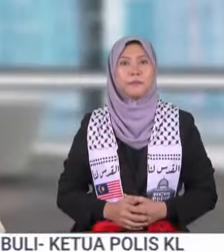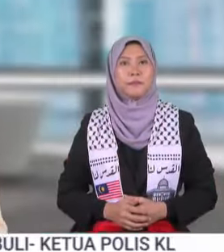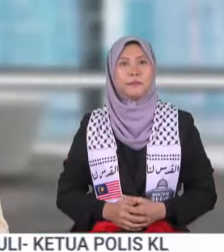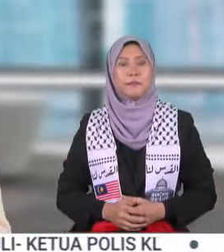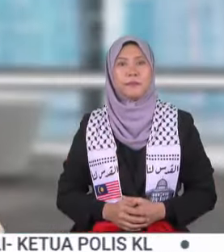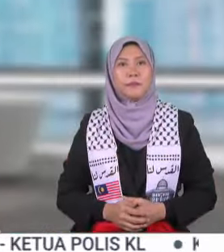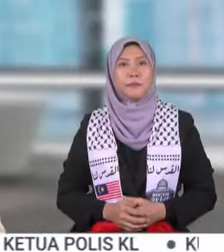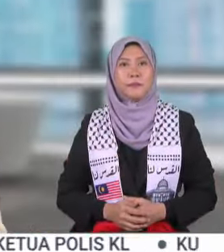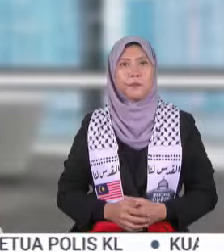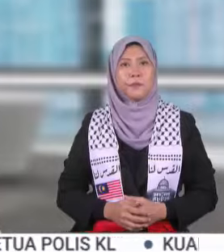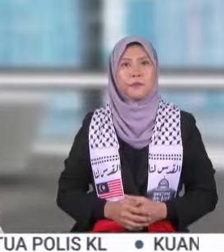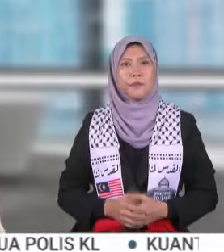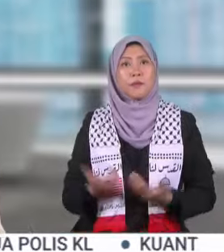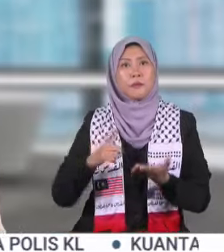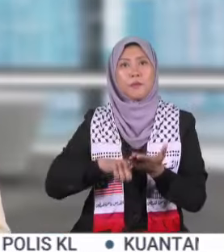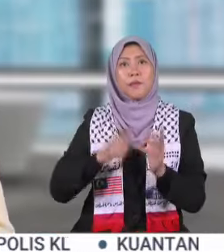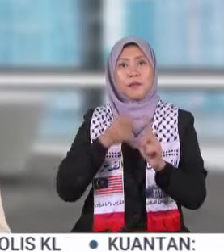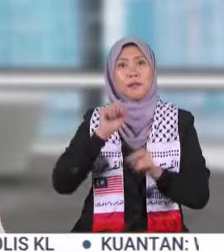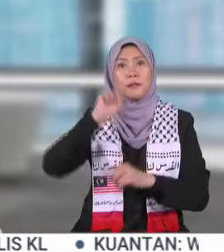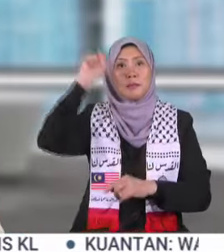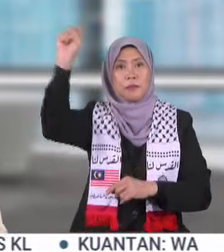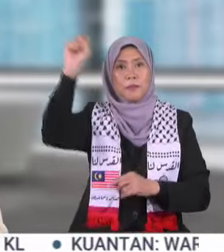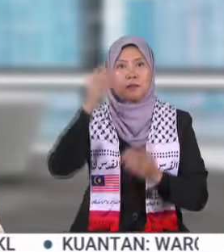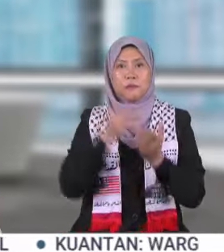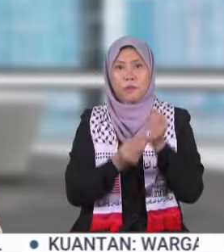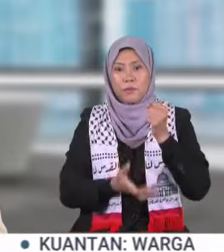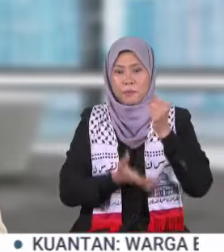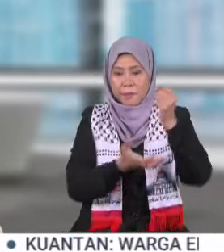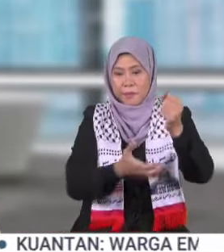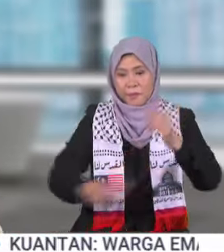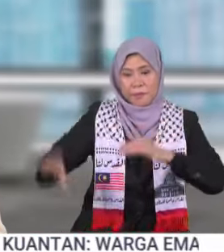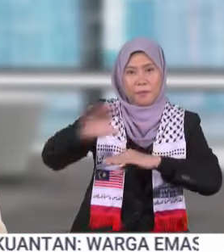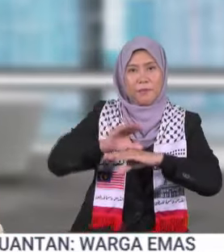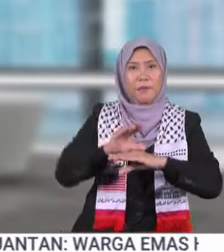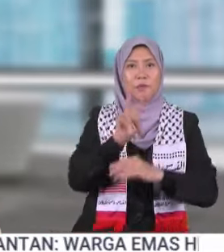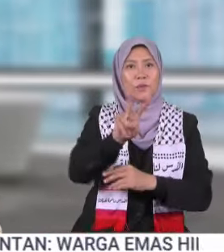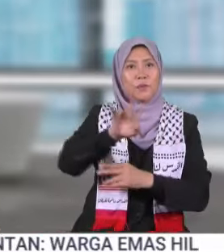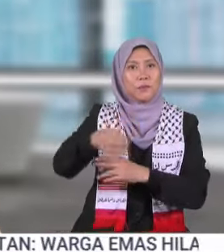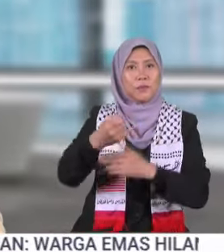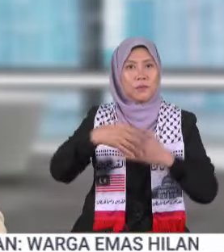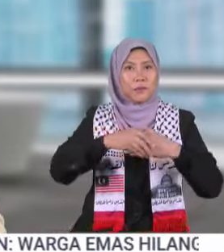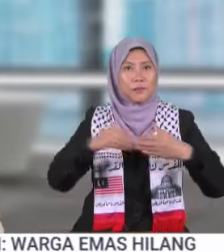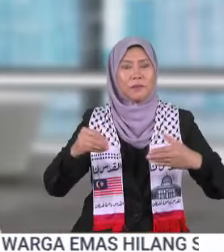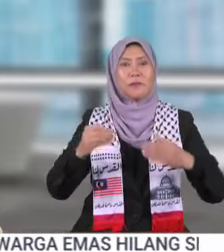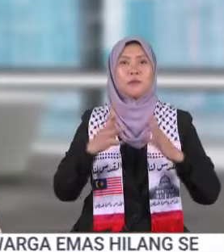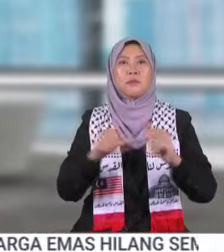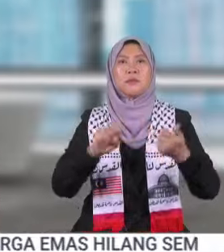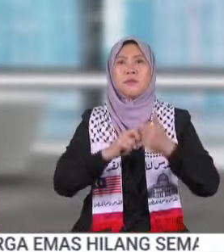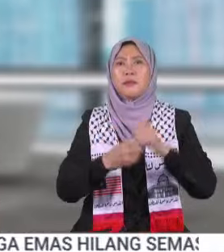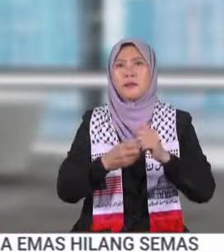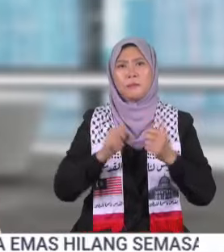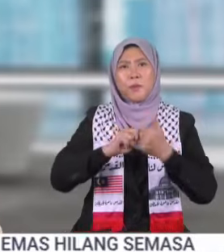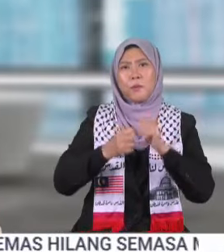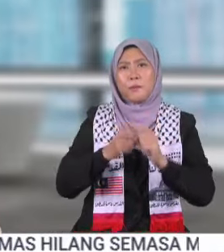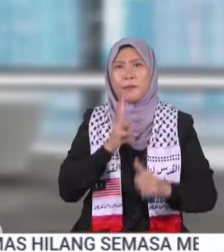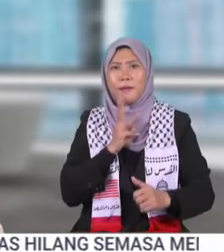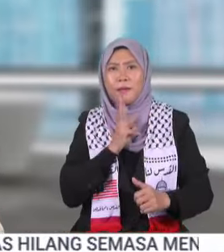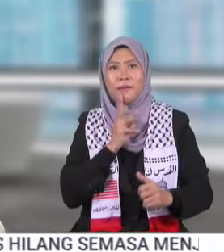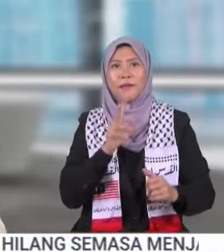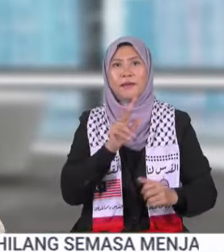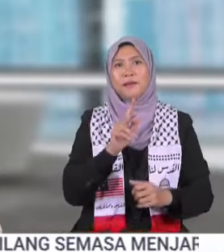kedamaian lebih perkembangan dari Sabah peruntukan tambahan dana rm2 juta tangani isu air di kampus